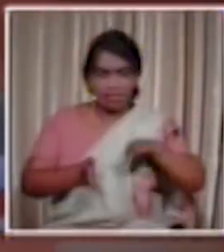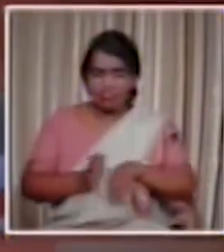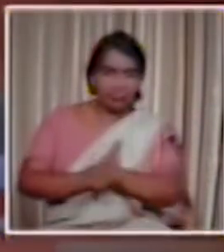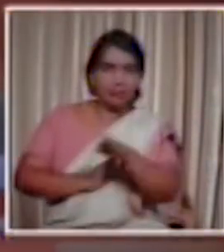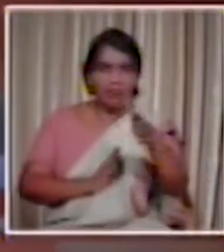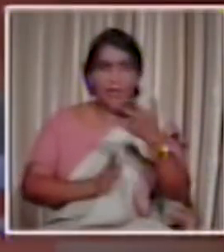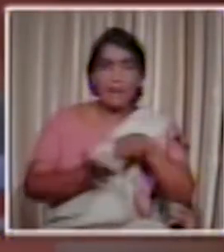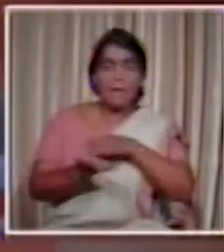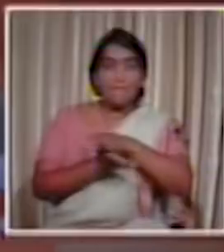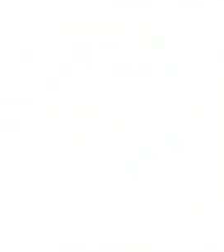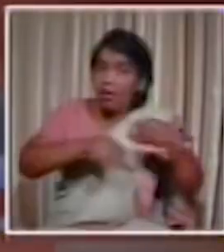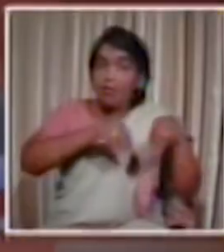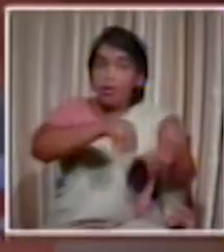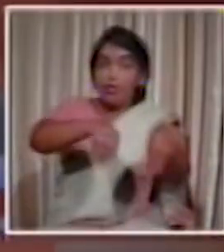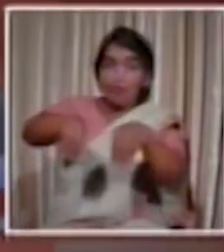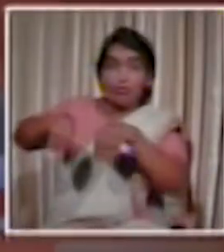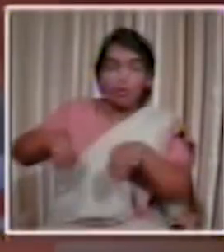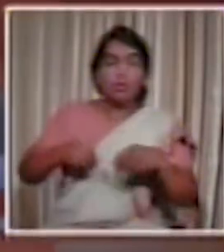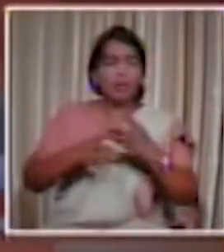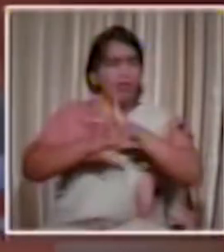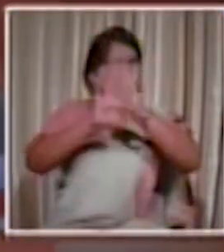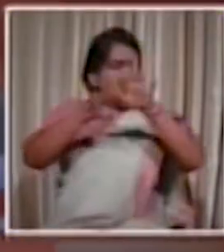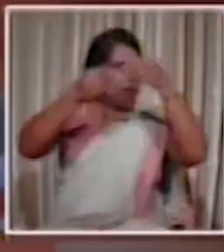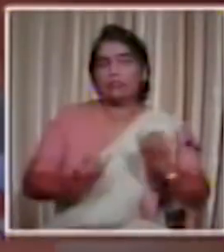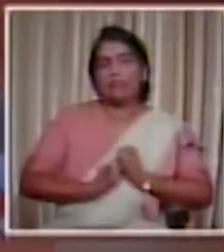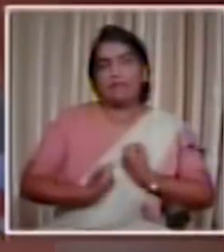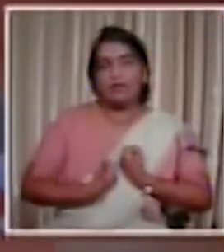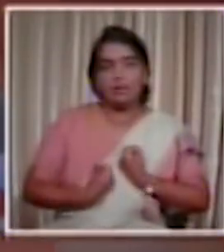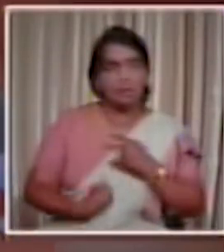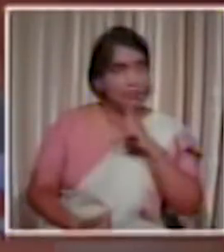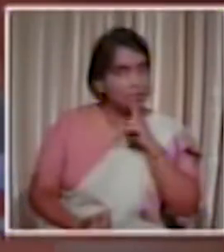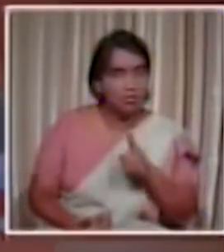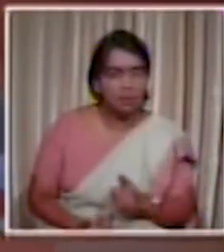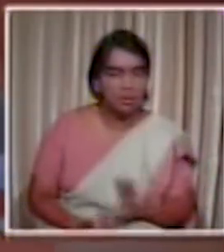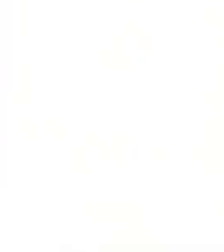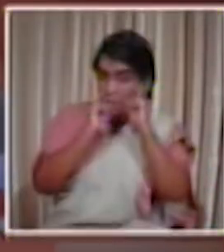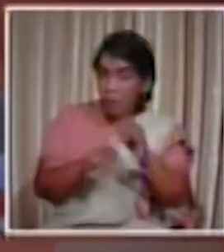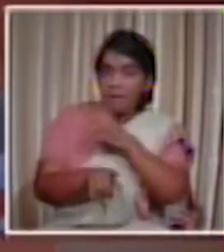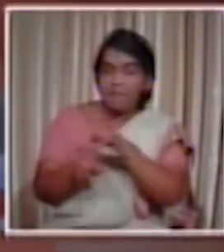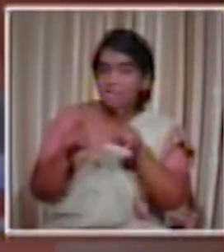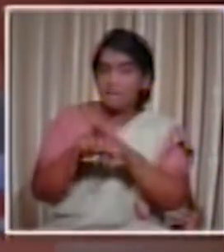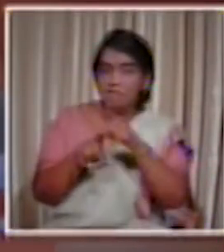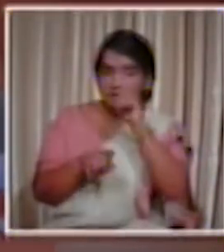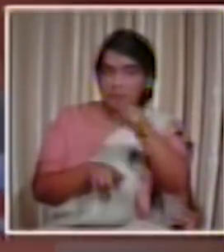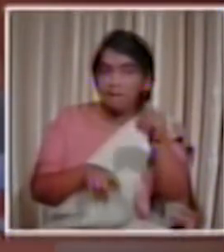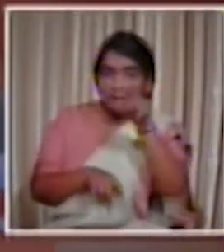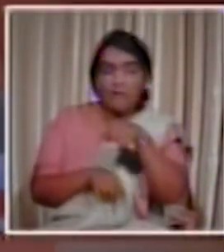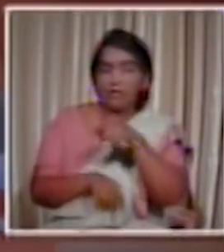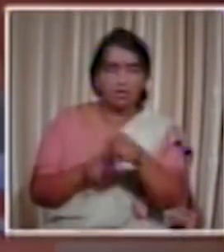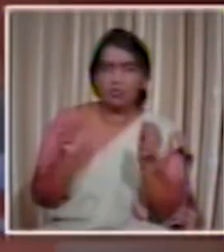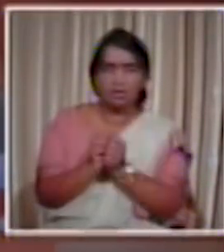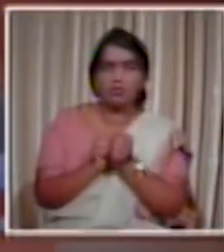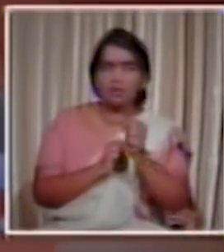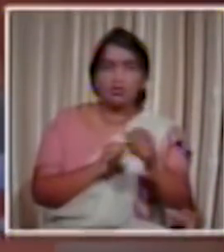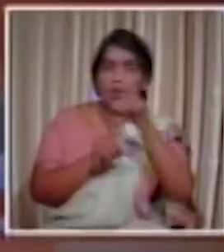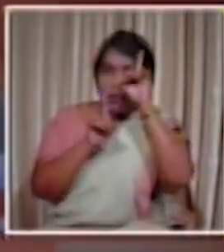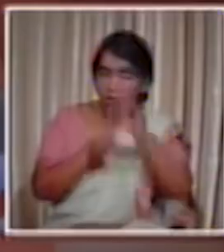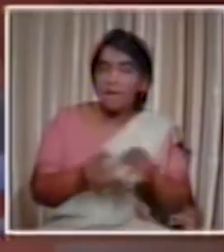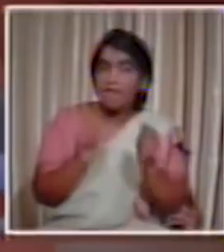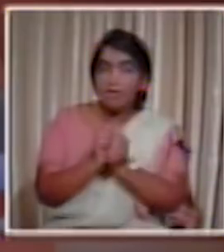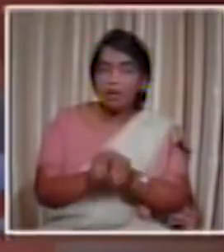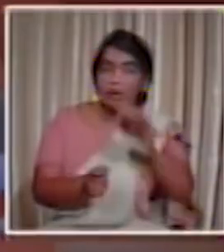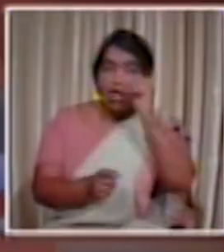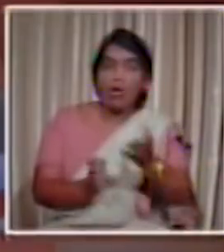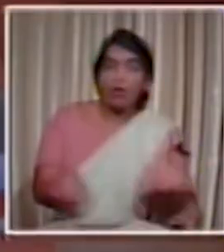හොදනකොට පිඟානක් බිඳලා හරි නෙමෙයි. ගොවි ජනතාවගේ ජීවිත විනාශ කරලා. ඒක මාරාන්තික වැරද්දක්. එවැනි වැරදි වලට කටයුතු කළ තුවන්නේ එවැනි වැරදි තීන්දුවට